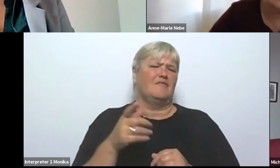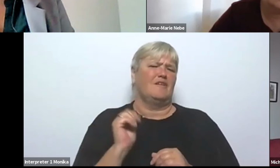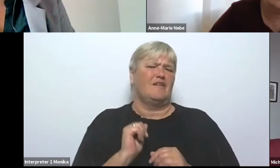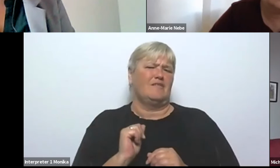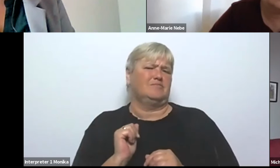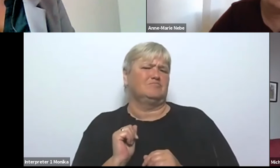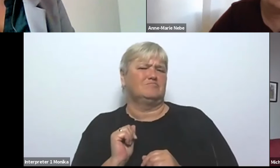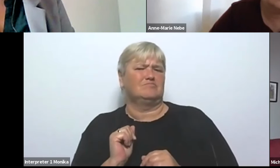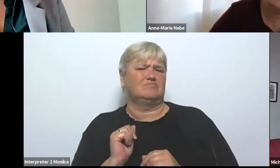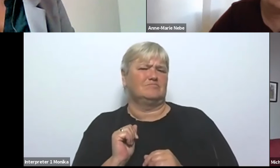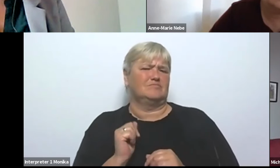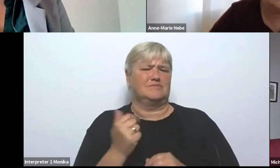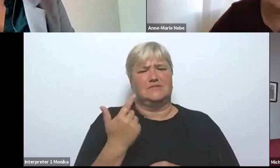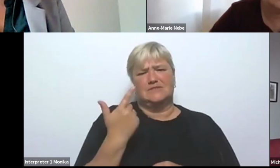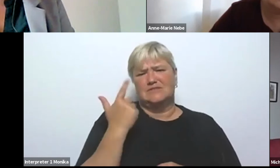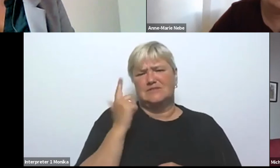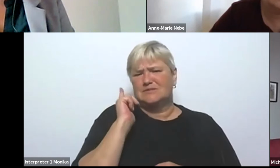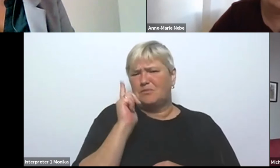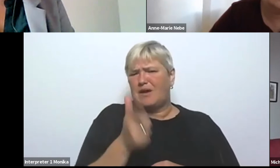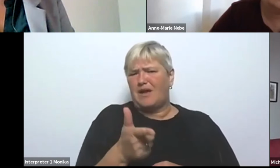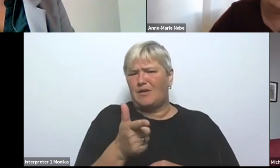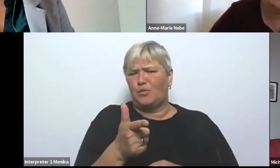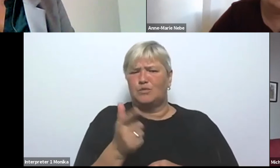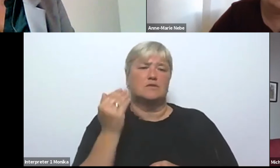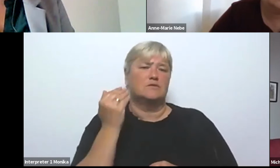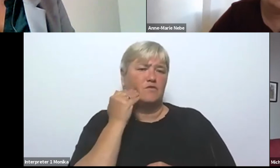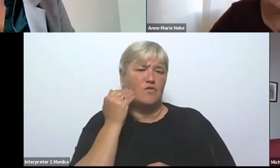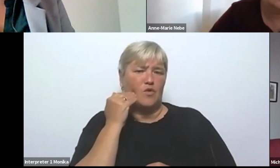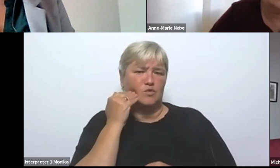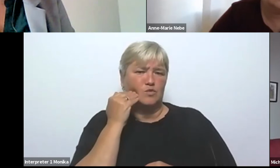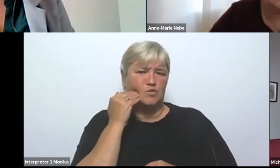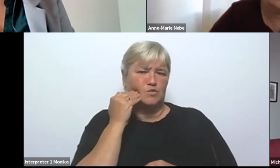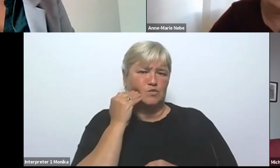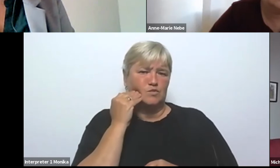in 200 Wohnungen